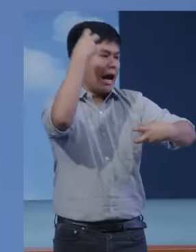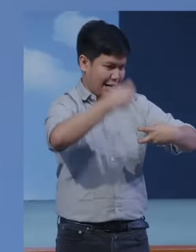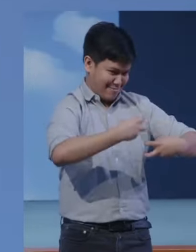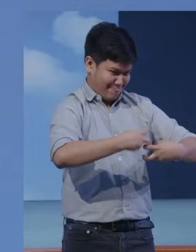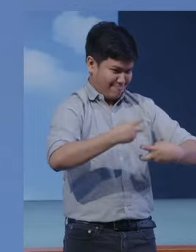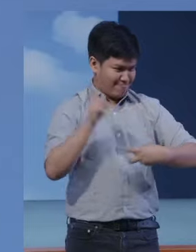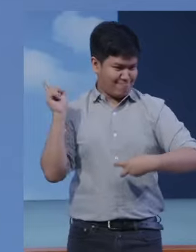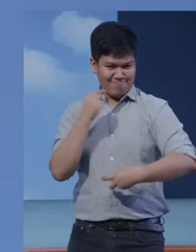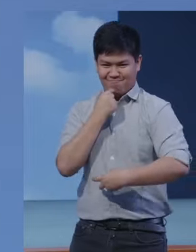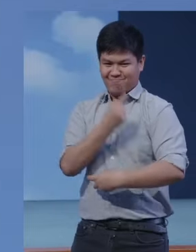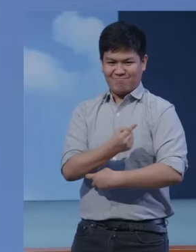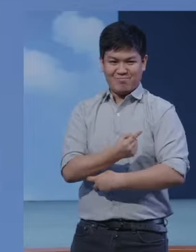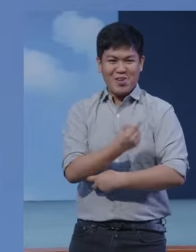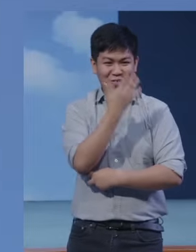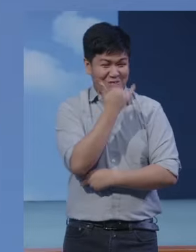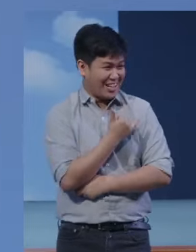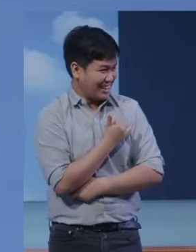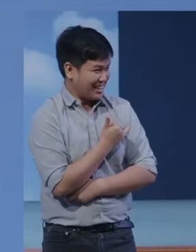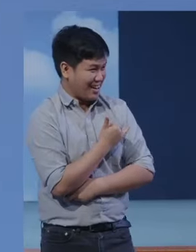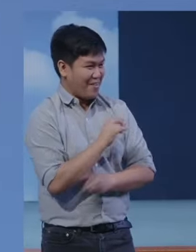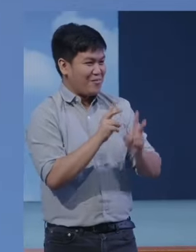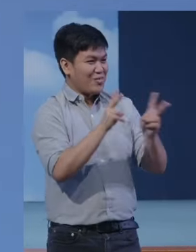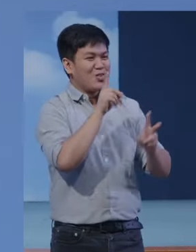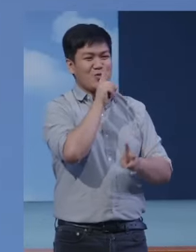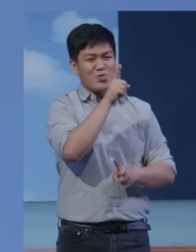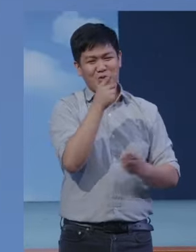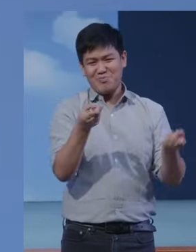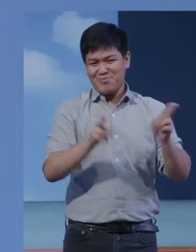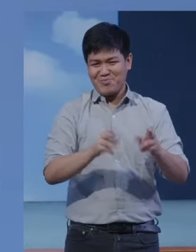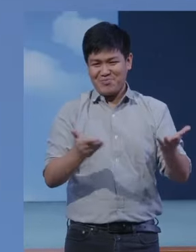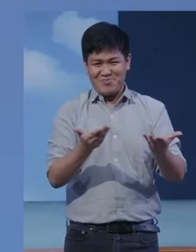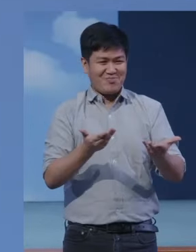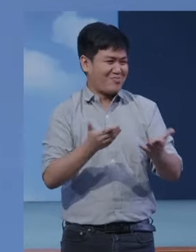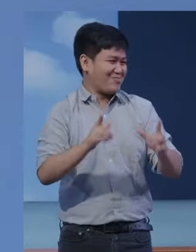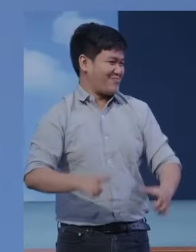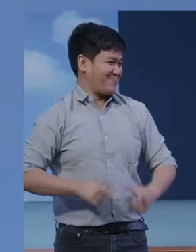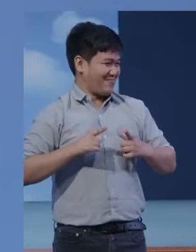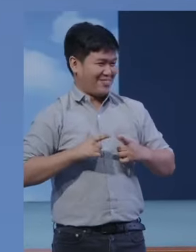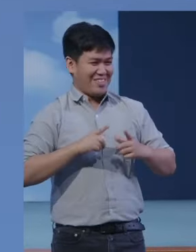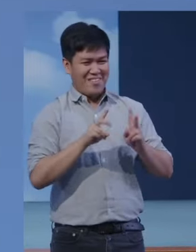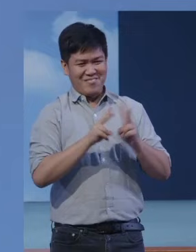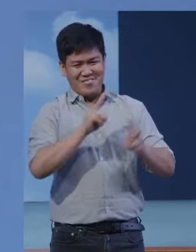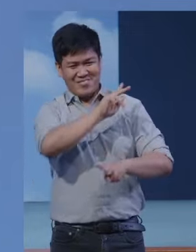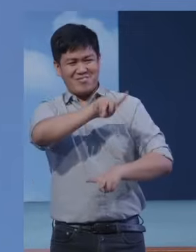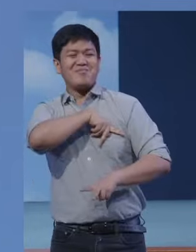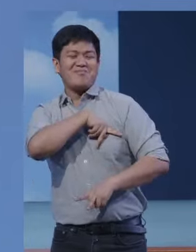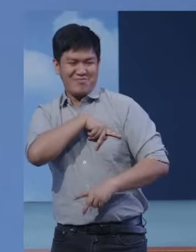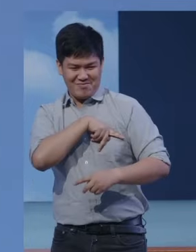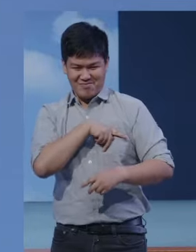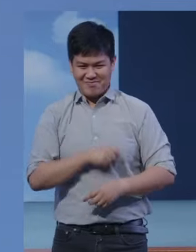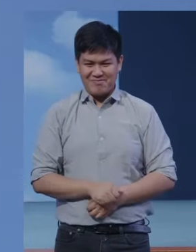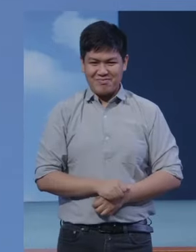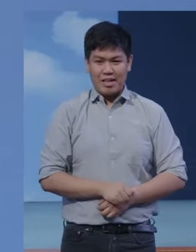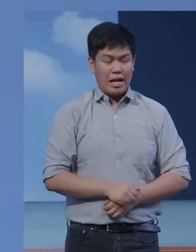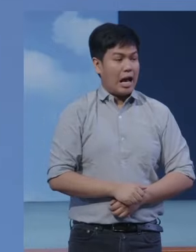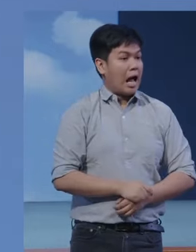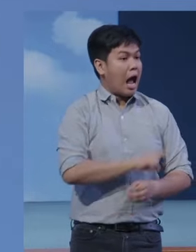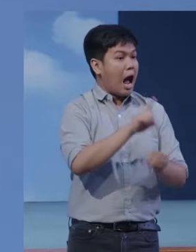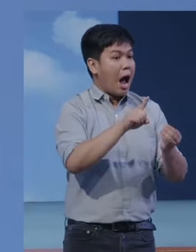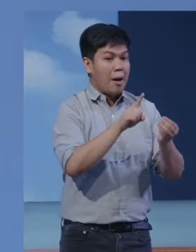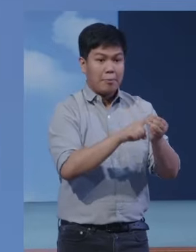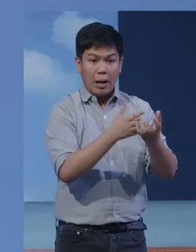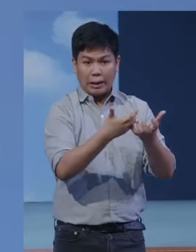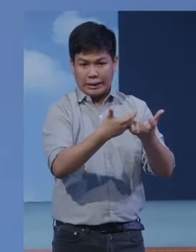dahil napaka totoo at napakapersonal ito ay ang